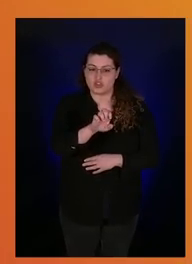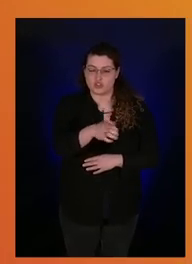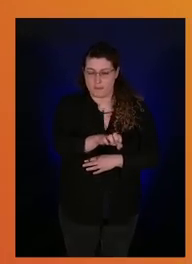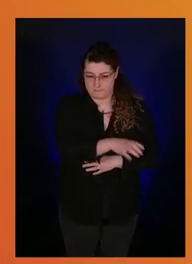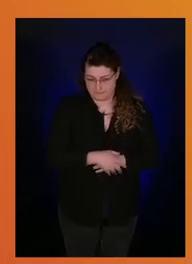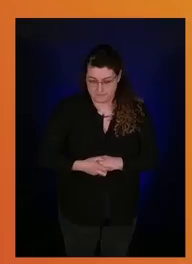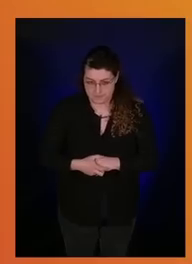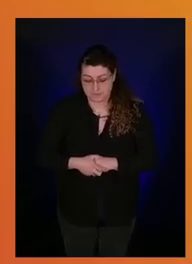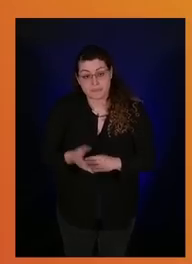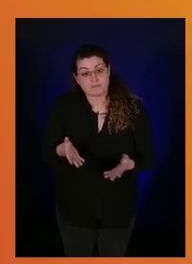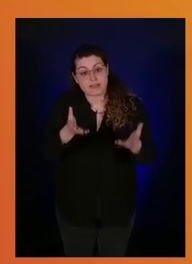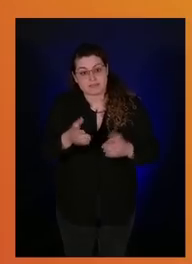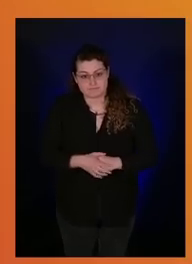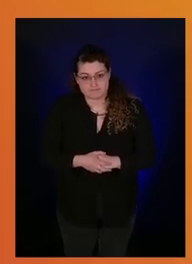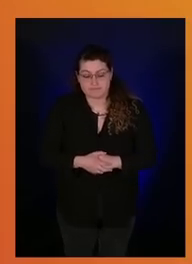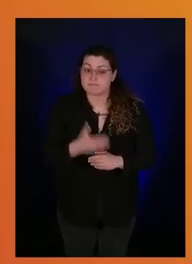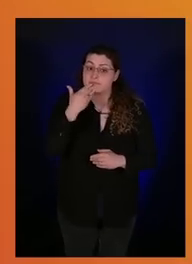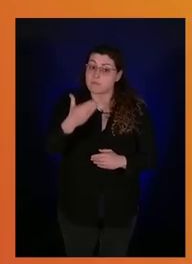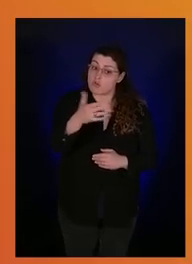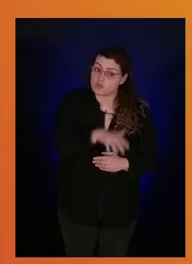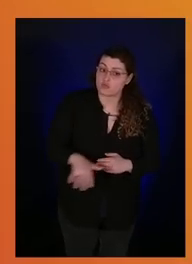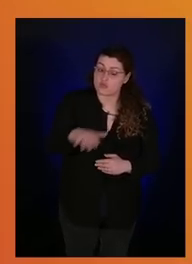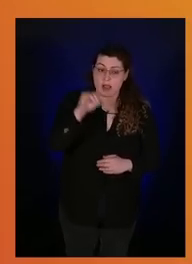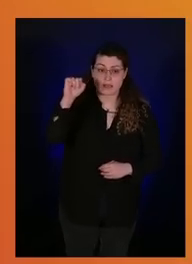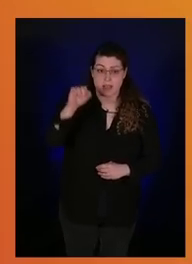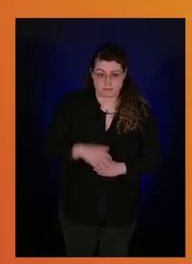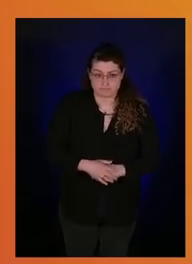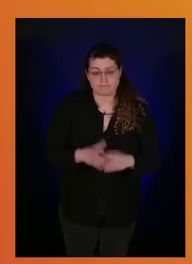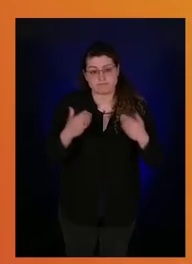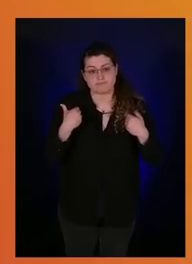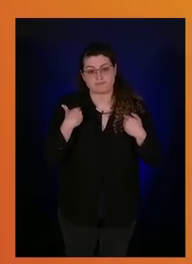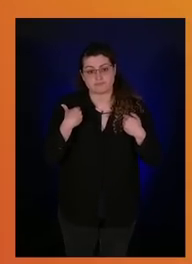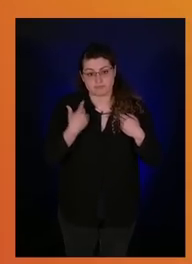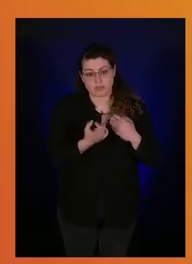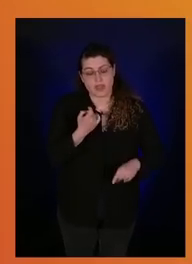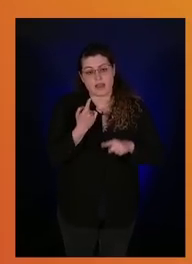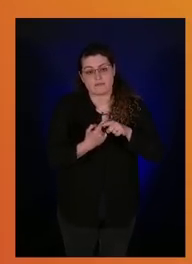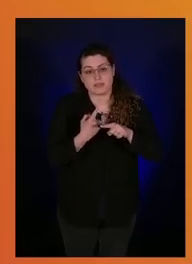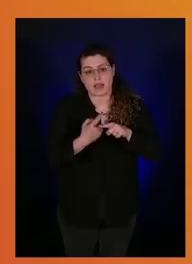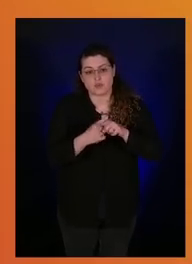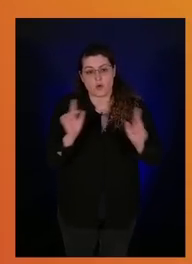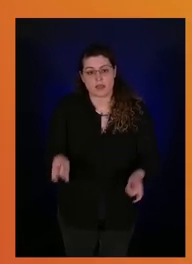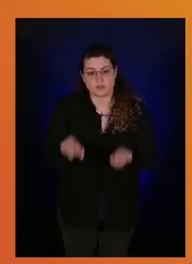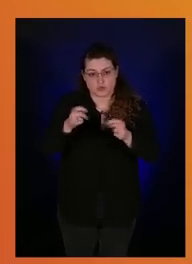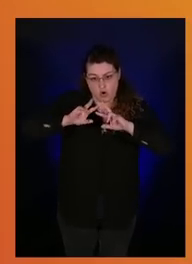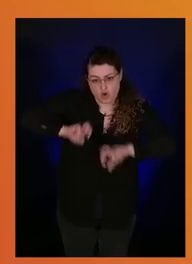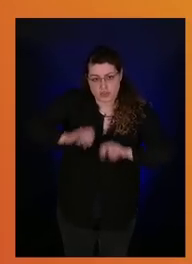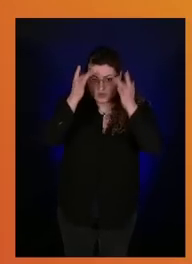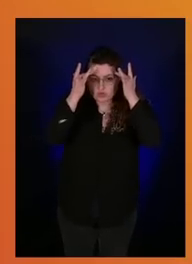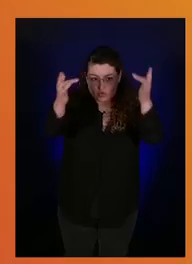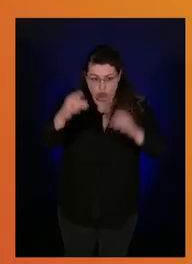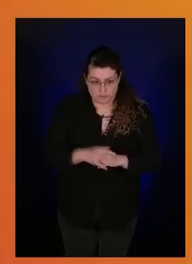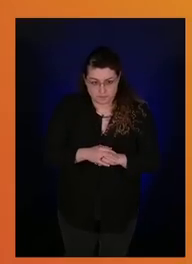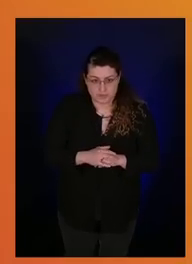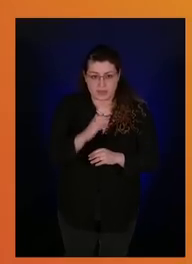Vas-y, Nadine. Bonjour les camarades. Nadine Castellani-Labranche pour la Fédération de l'éducation, la recherche et la culture,